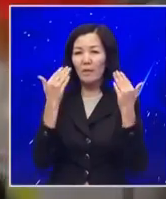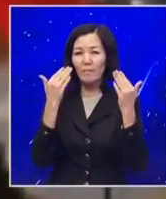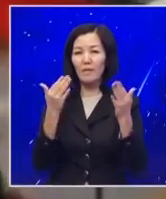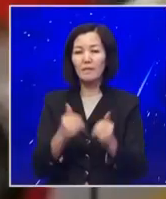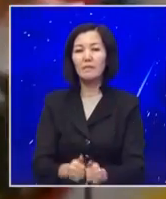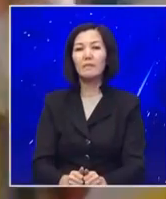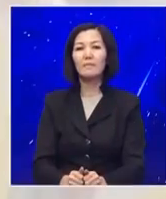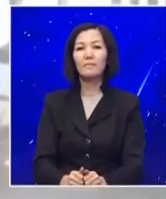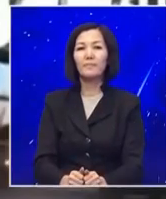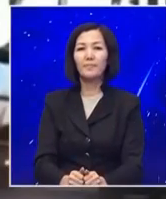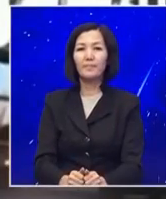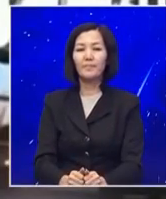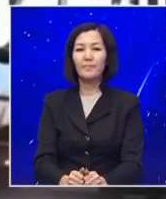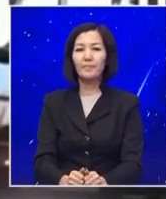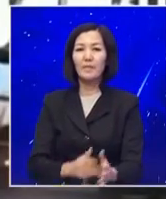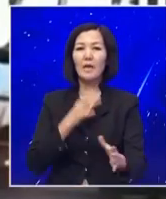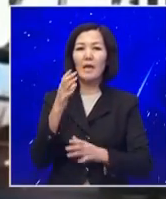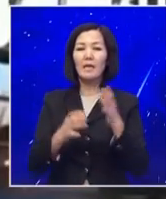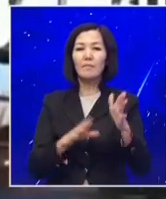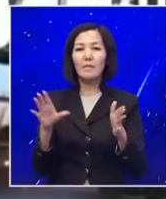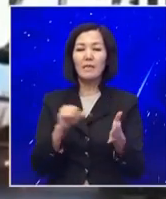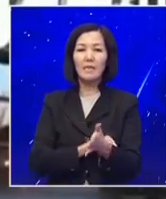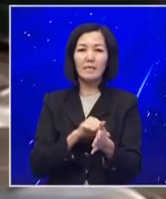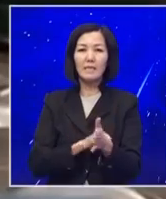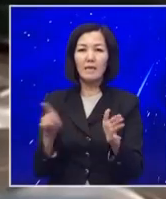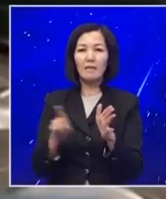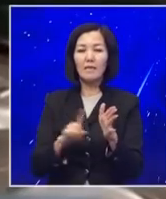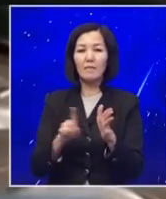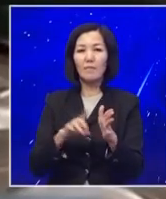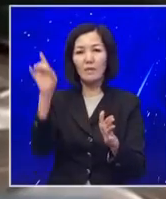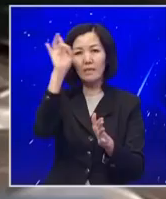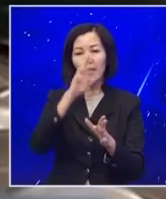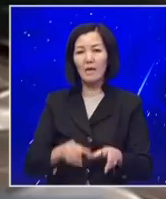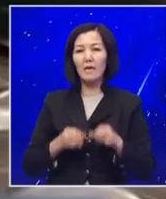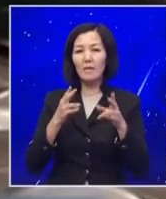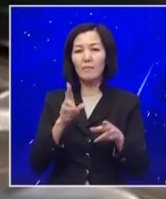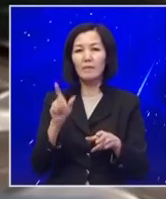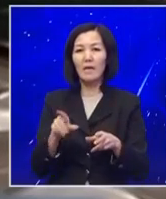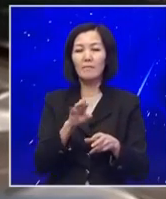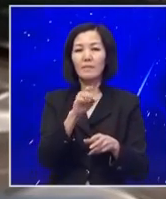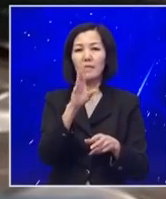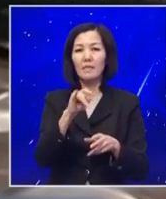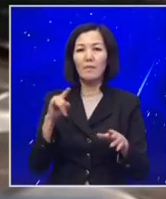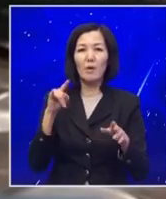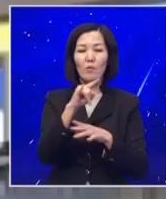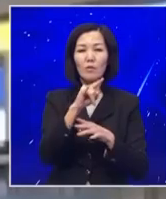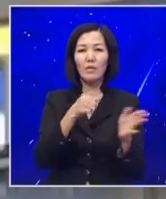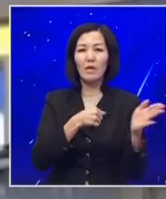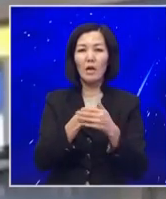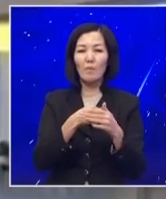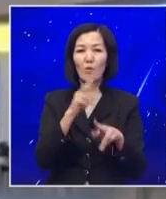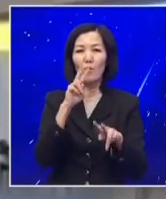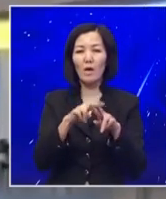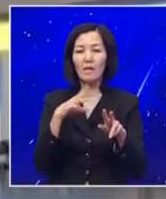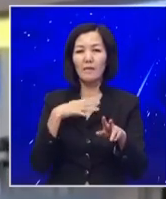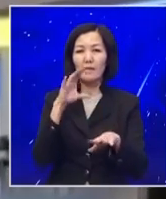беймәлім. Әлемде есірткі тасымалдаушы ең атышулы қылмыскердің бірі Амстердам әуежайында қамауға алынды.